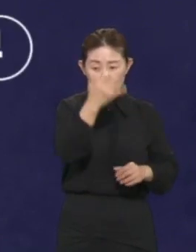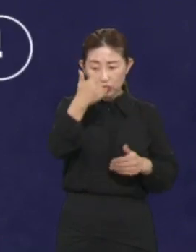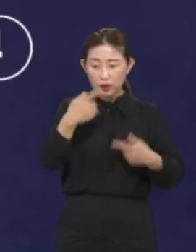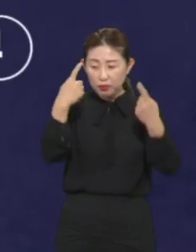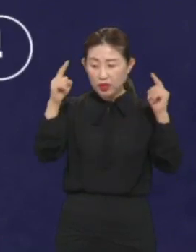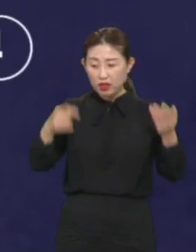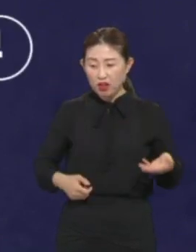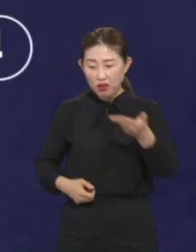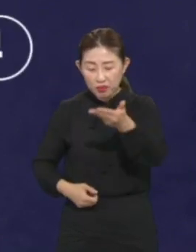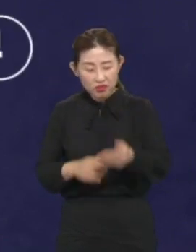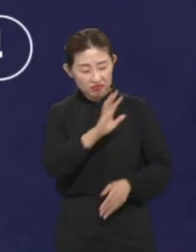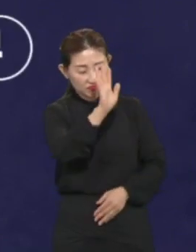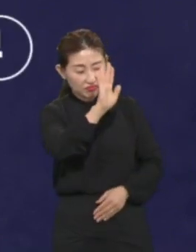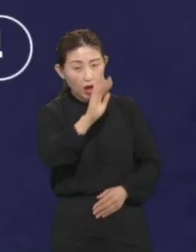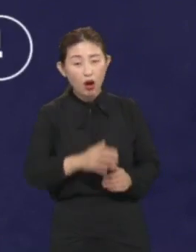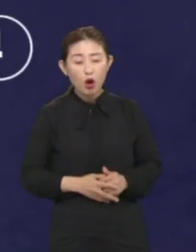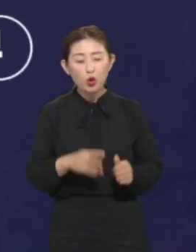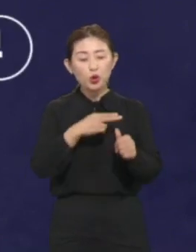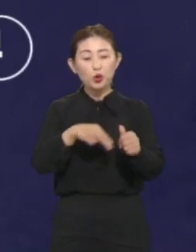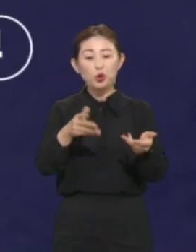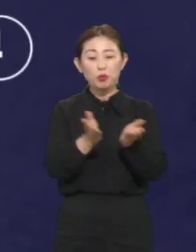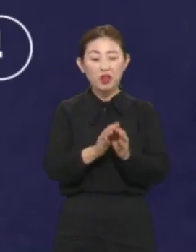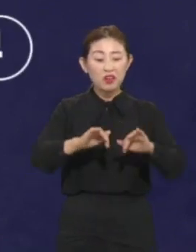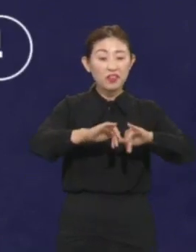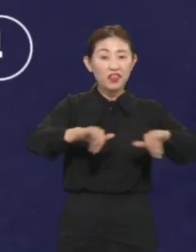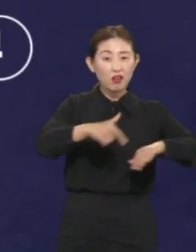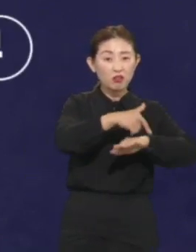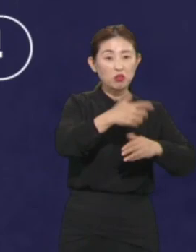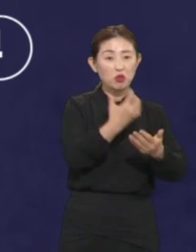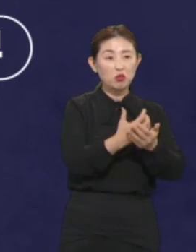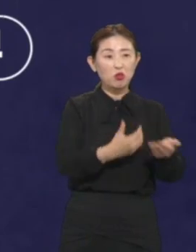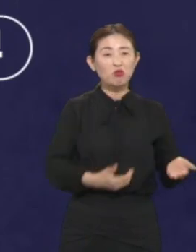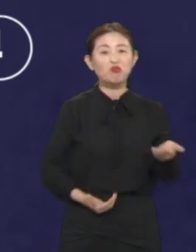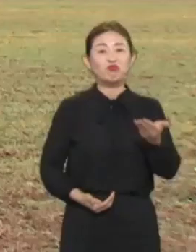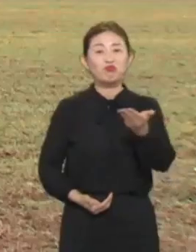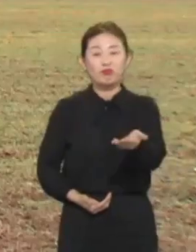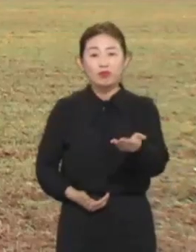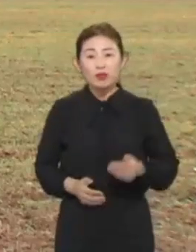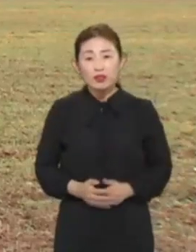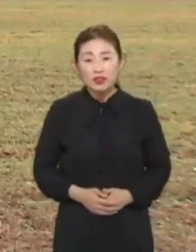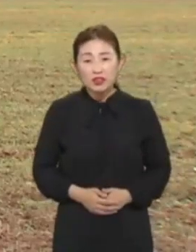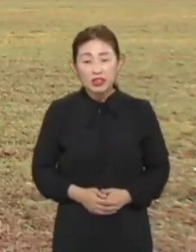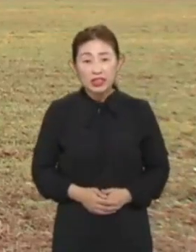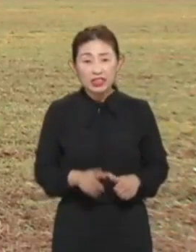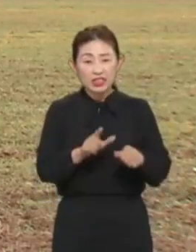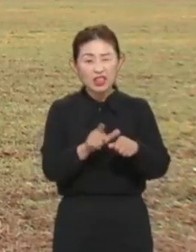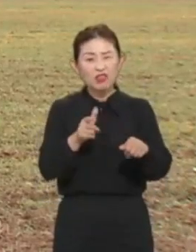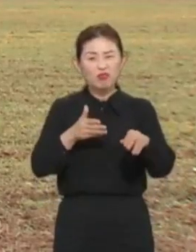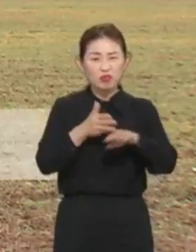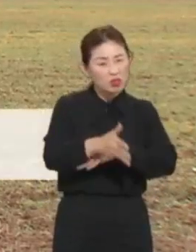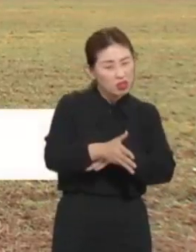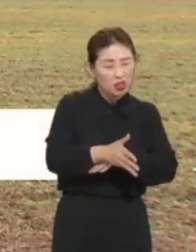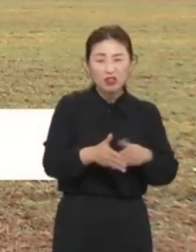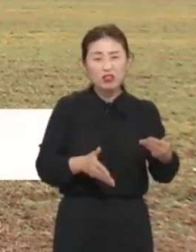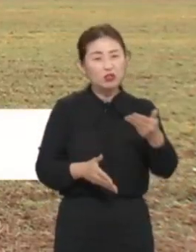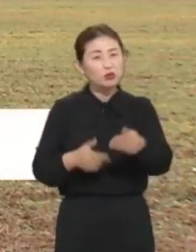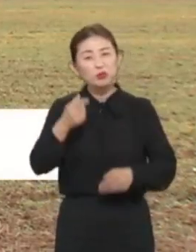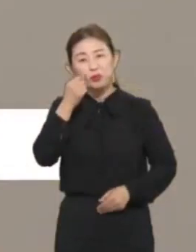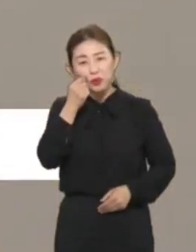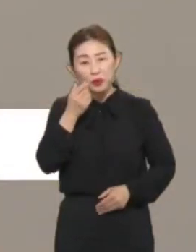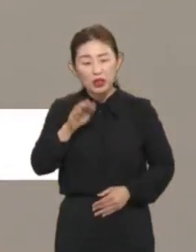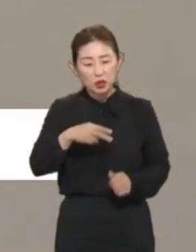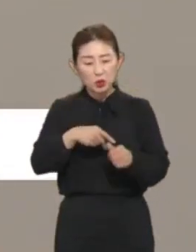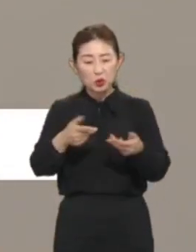요구했지만 받아들여지지 않자 교육부에 별도의 기획서를 중복 제출했습니다. 마감 시간이 지나 접수되지는 않았지만